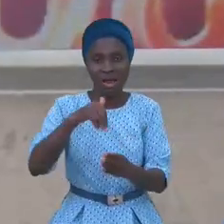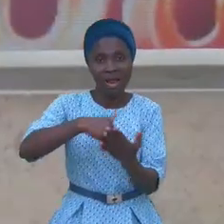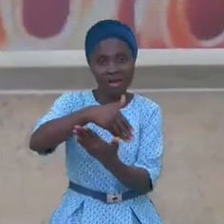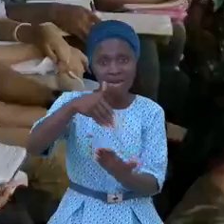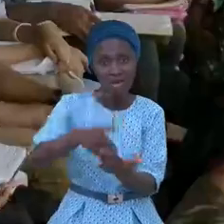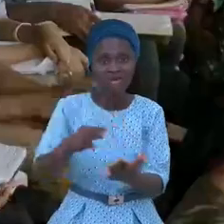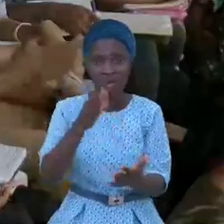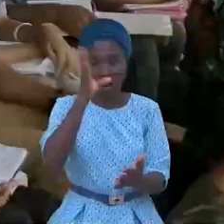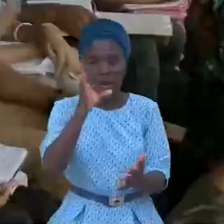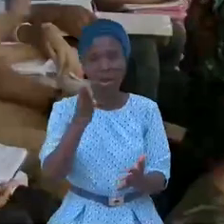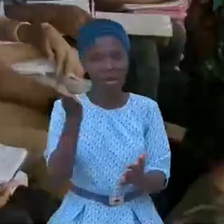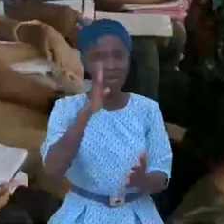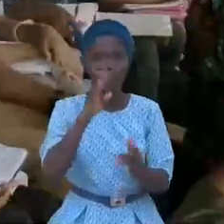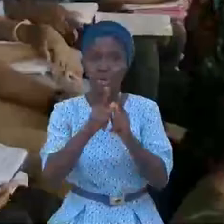vie.